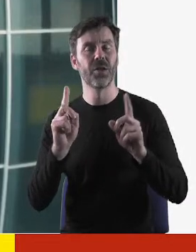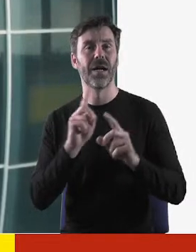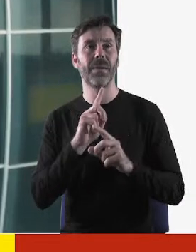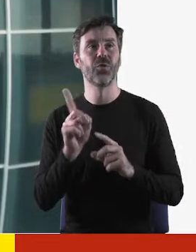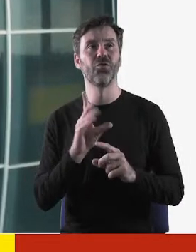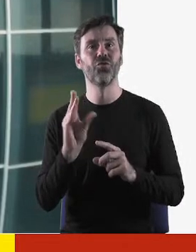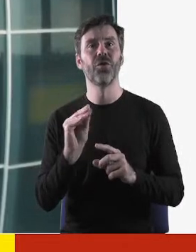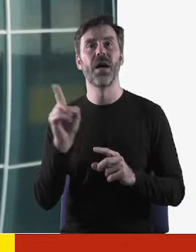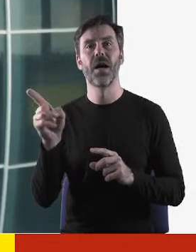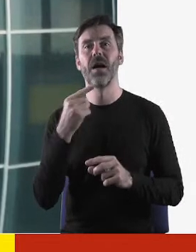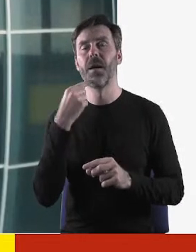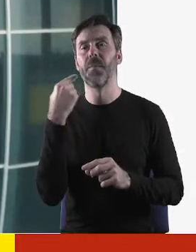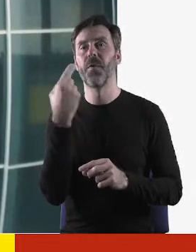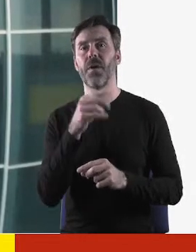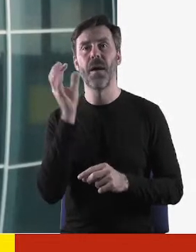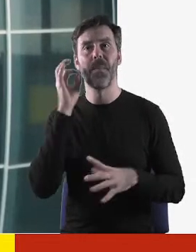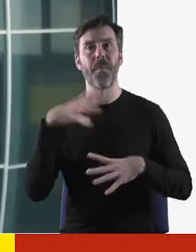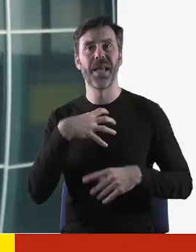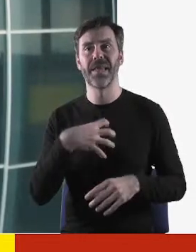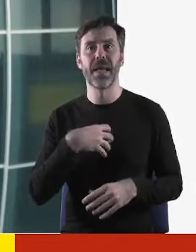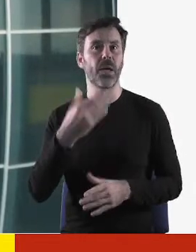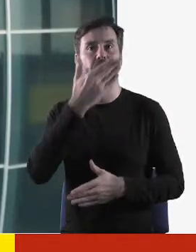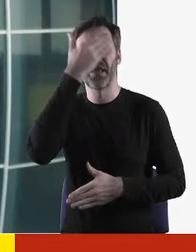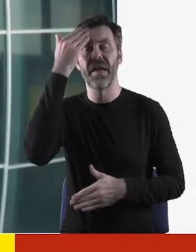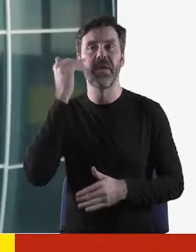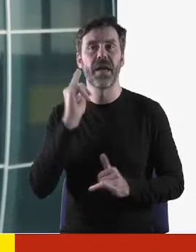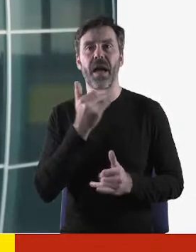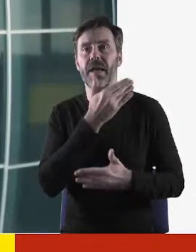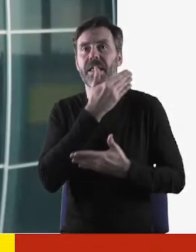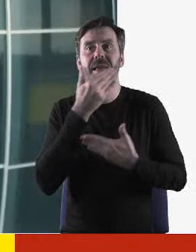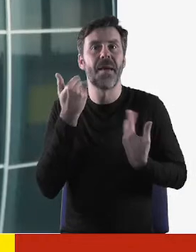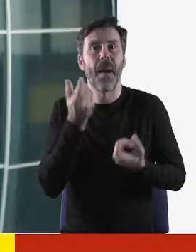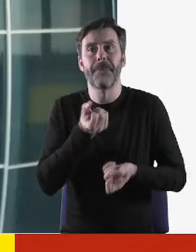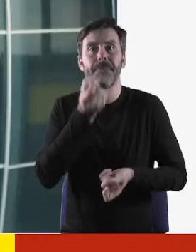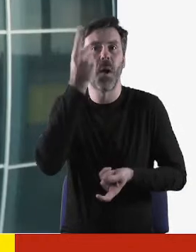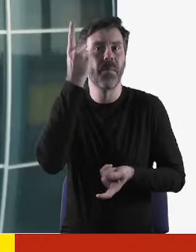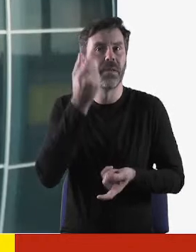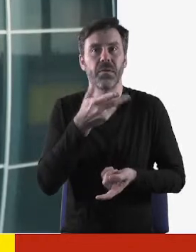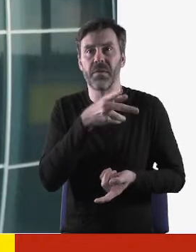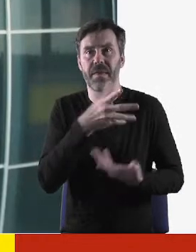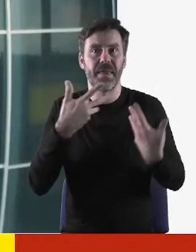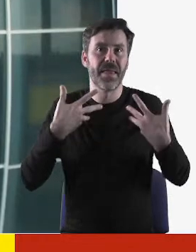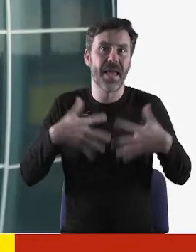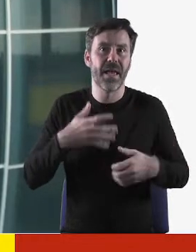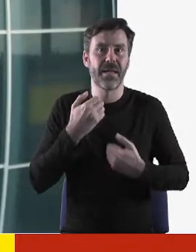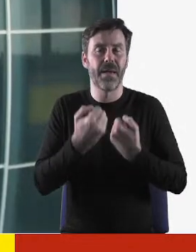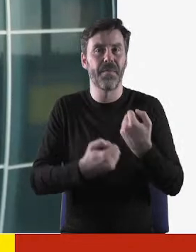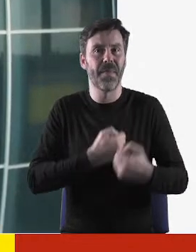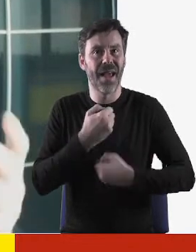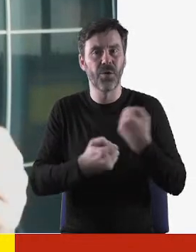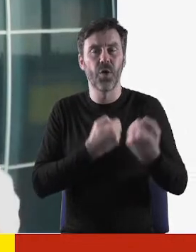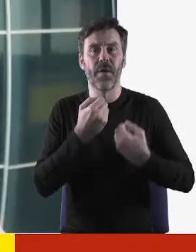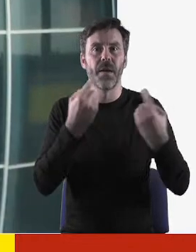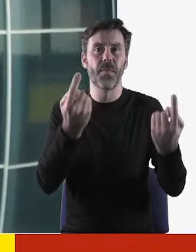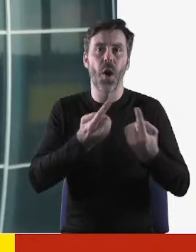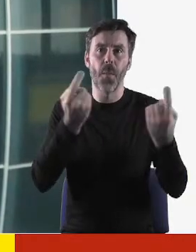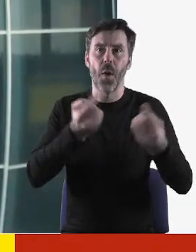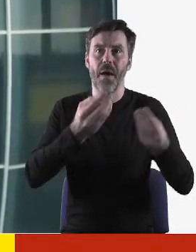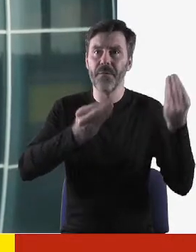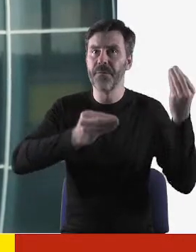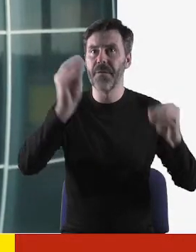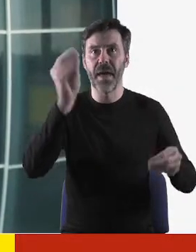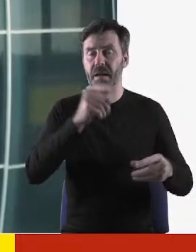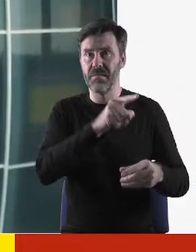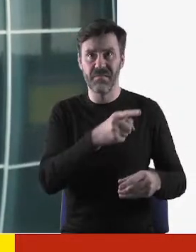stwierdzenie, że skoro pani dyrektor nie ma pomysłów i nie chce pracować nad szerszą promocją, czy skuteczniejszą